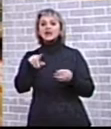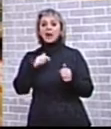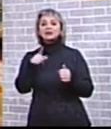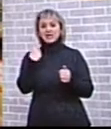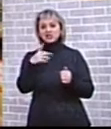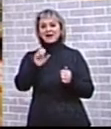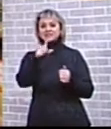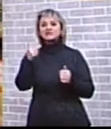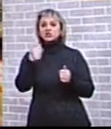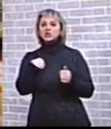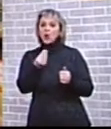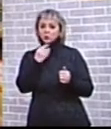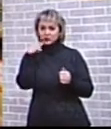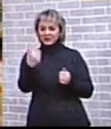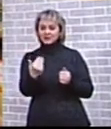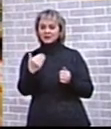раз в неделю их ем.